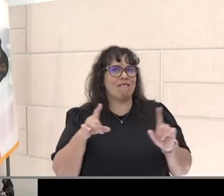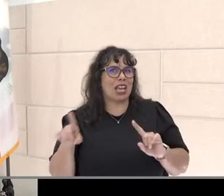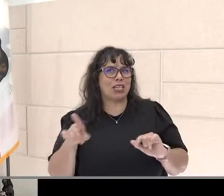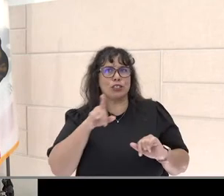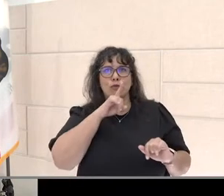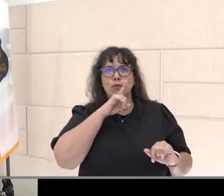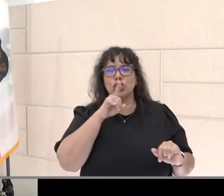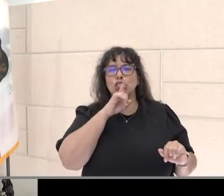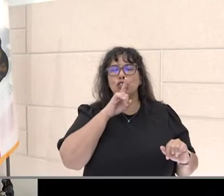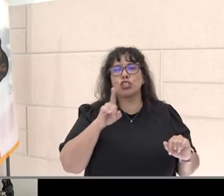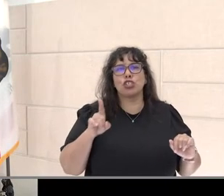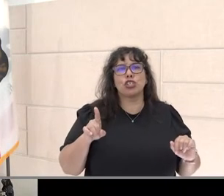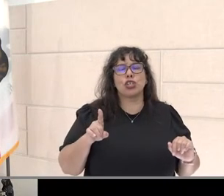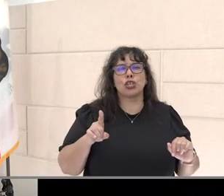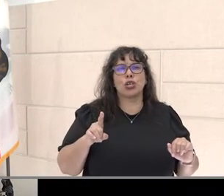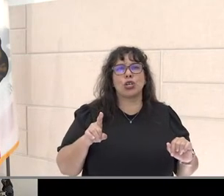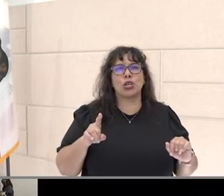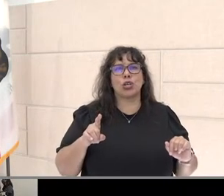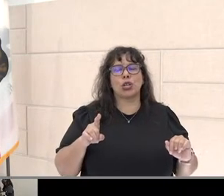ก